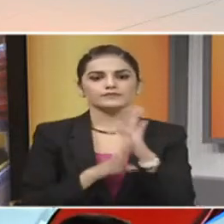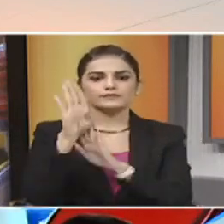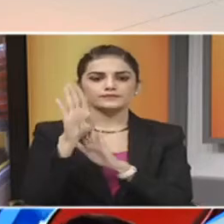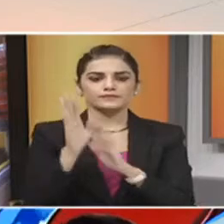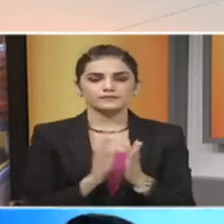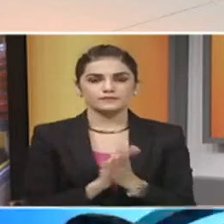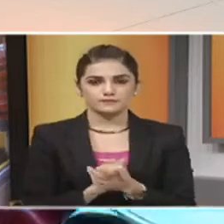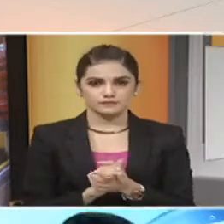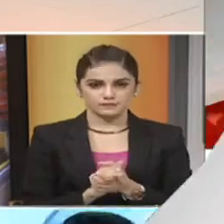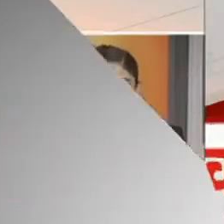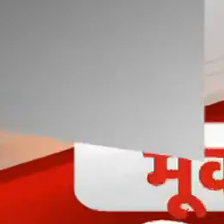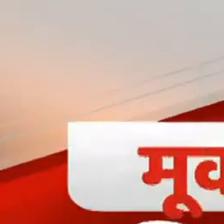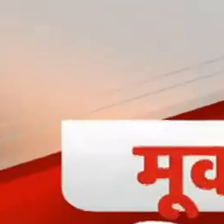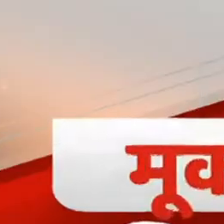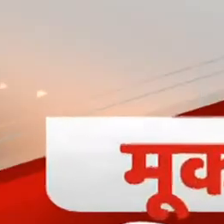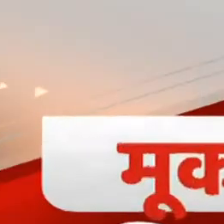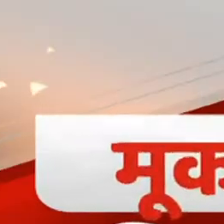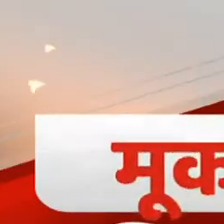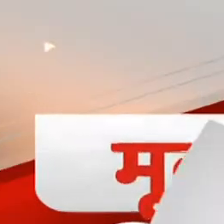रही हैं